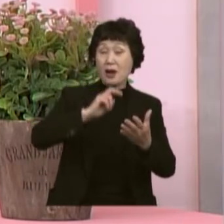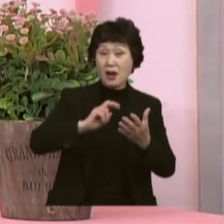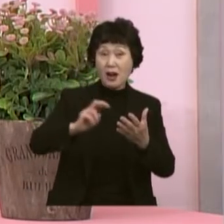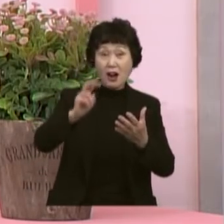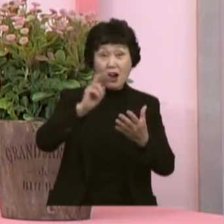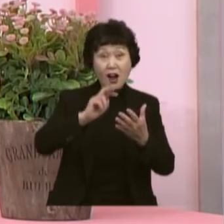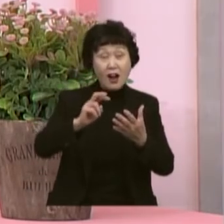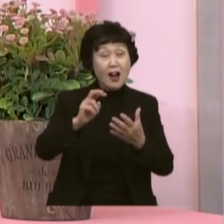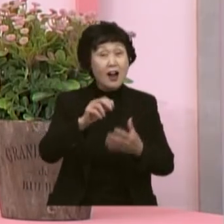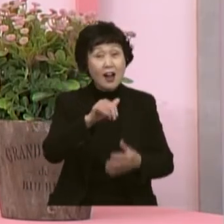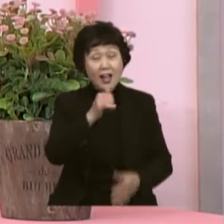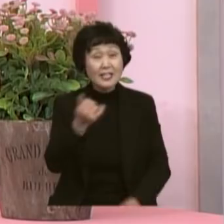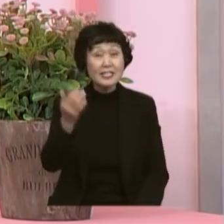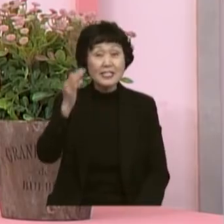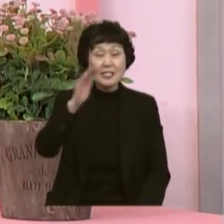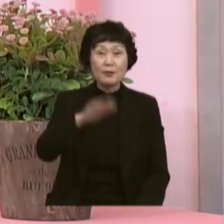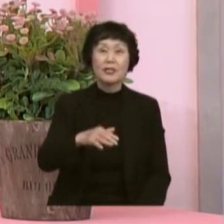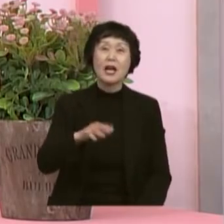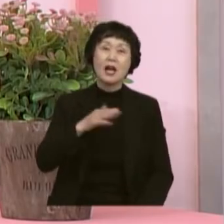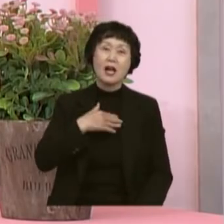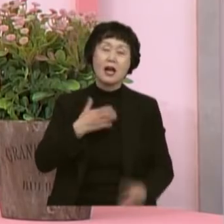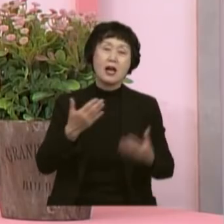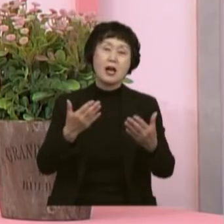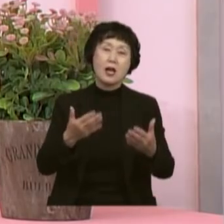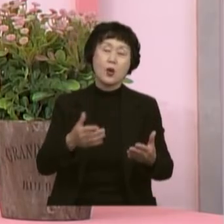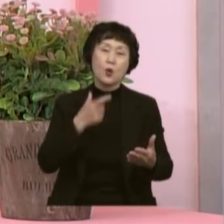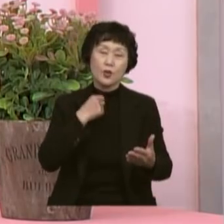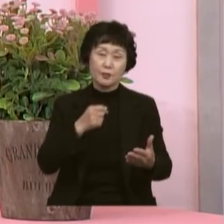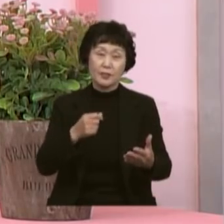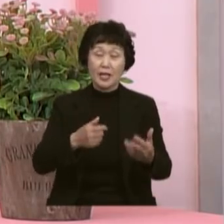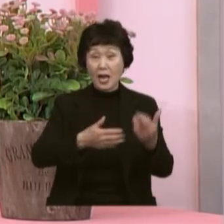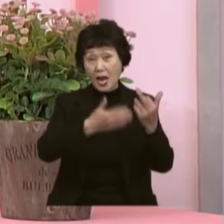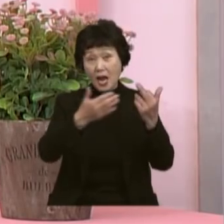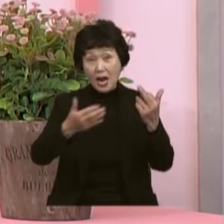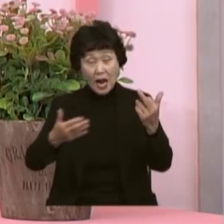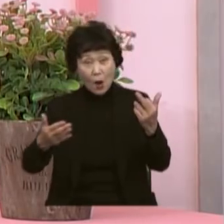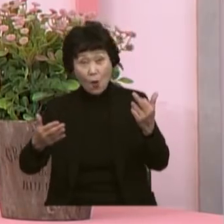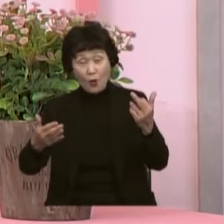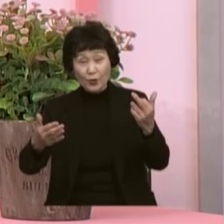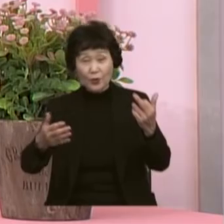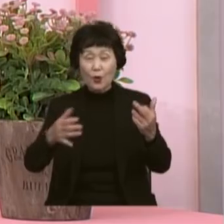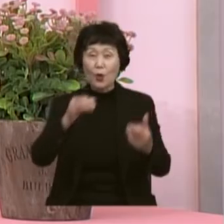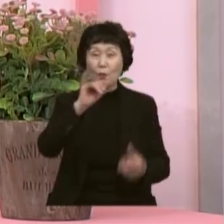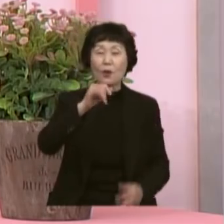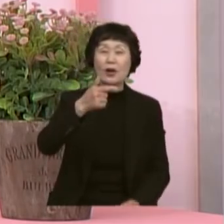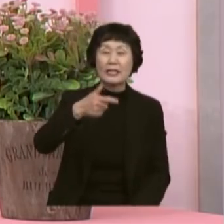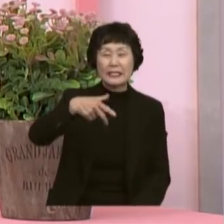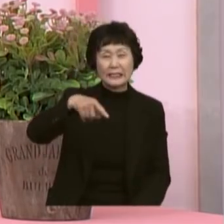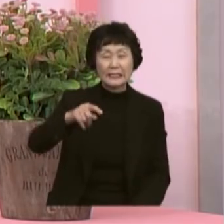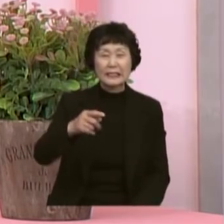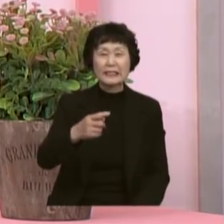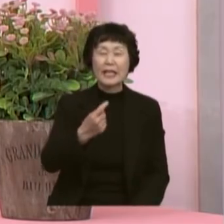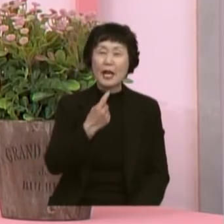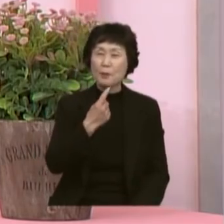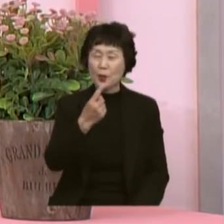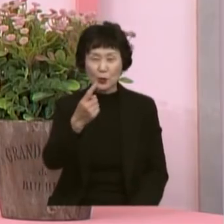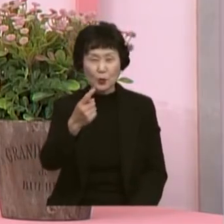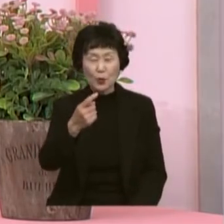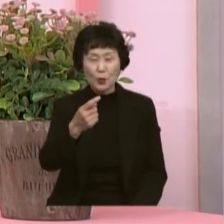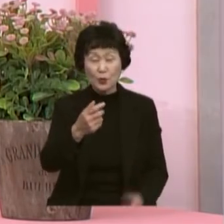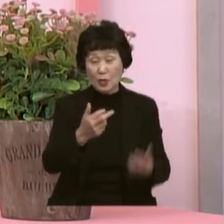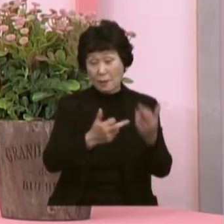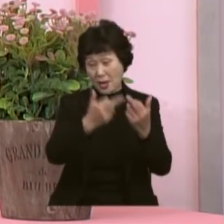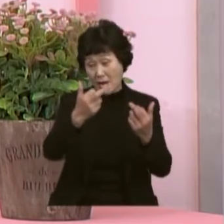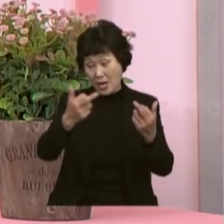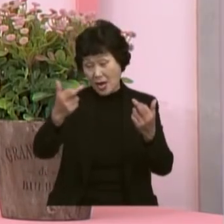되겠다는 생각만 되면 봉고차 두 대에다 싣고 네. 강원도 인제, 원통 양구, 그다음에 속초, 주문진 산골만 다니면서